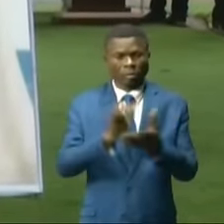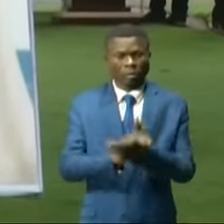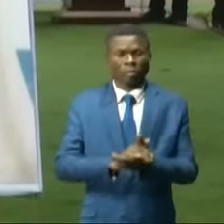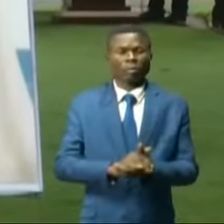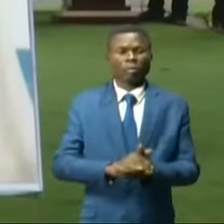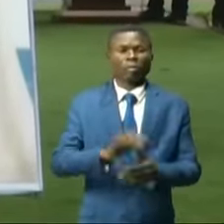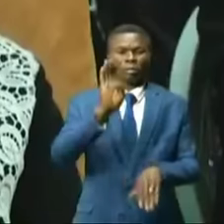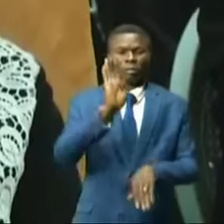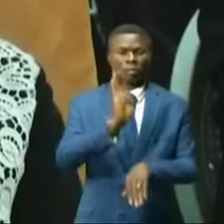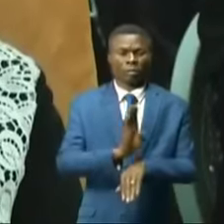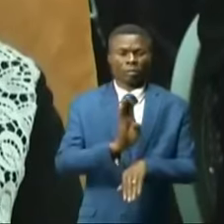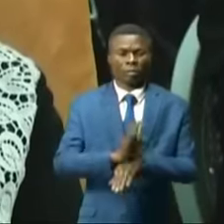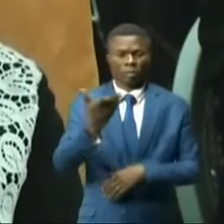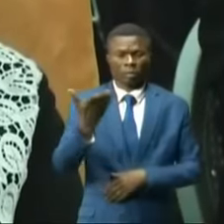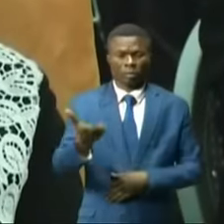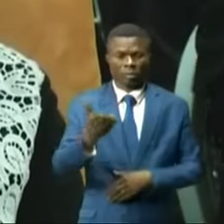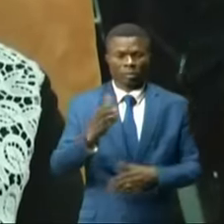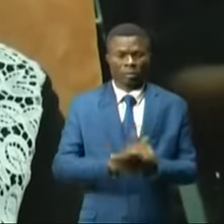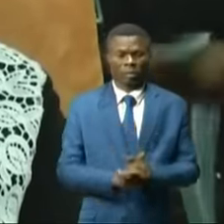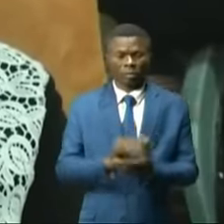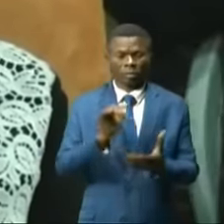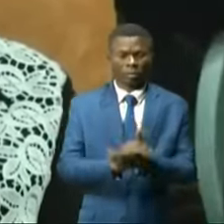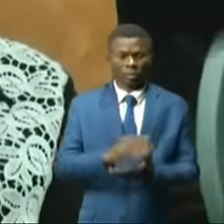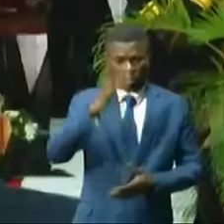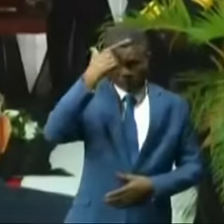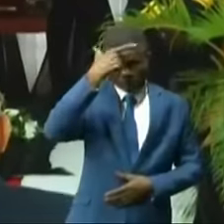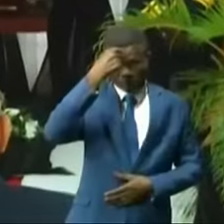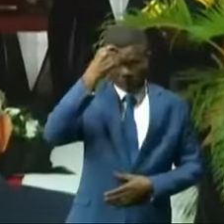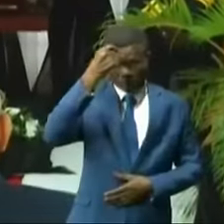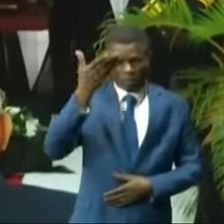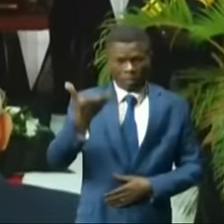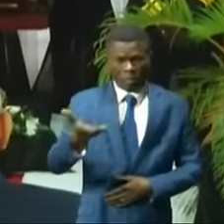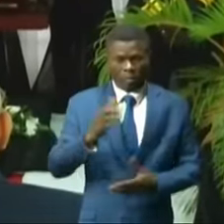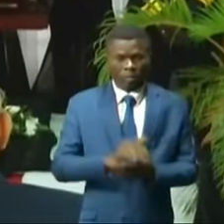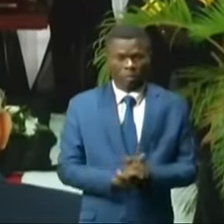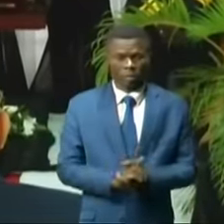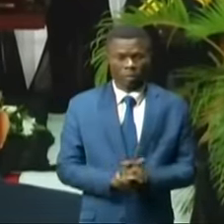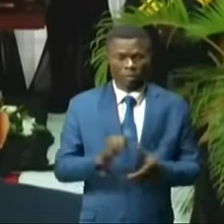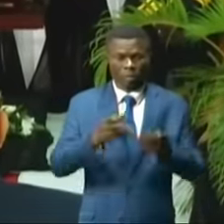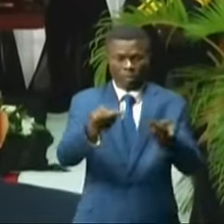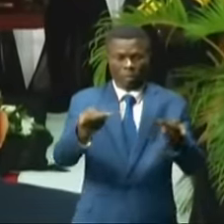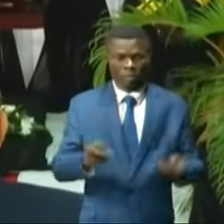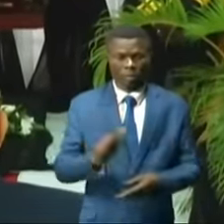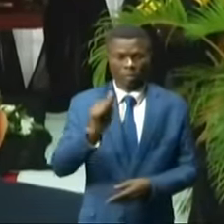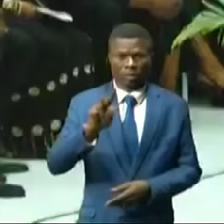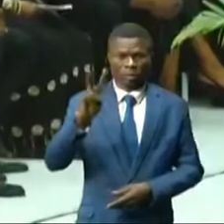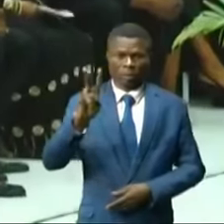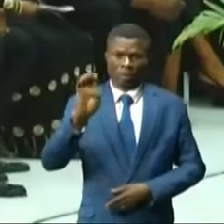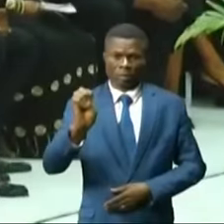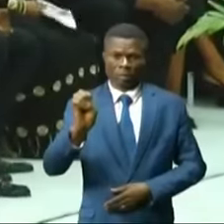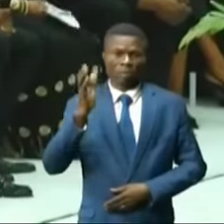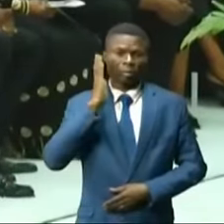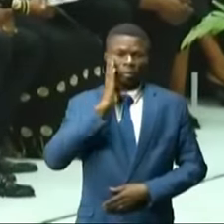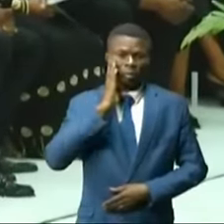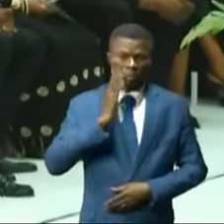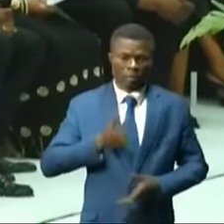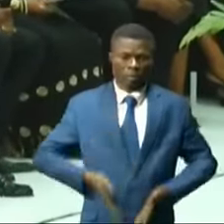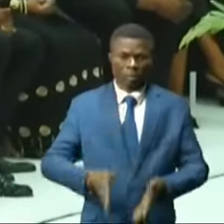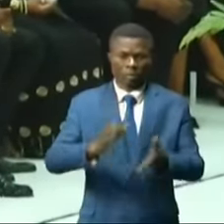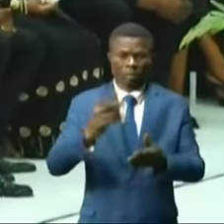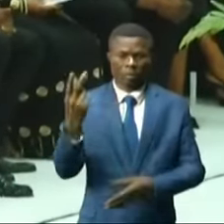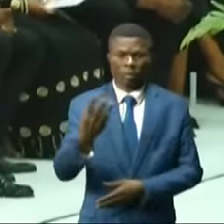la distinguée première dame Antoinette Sassou. À l'espace Ave Maria, sur 24